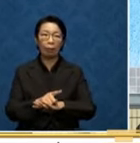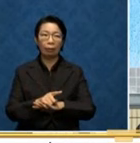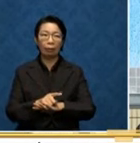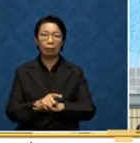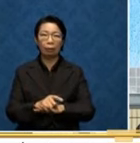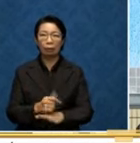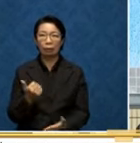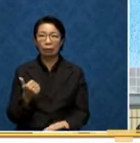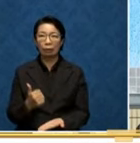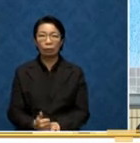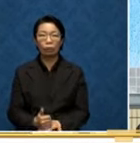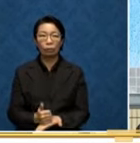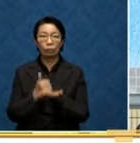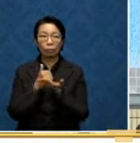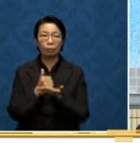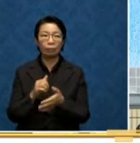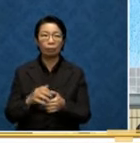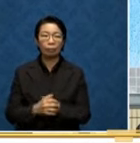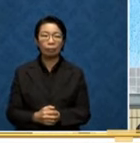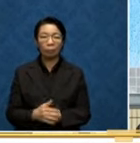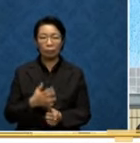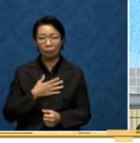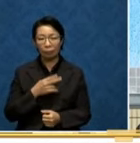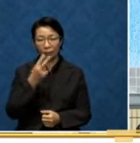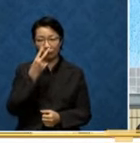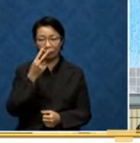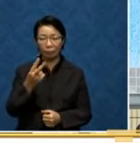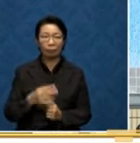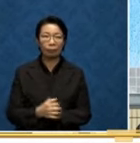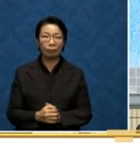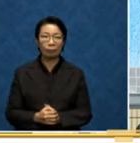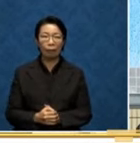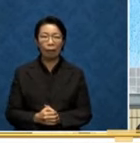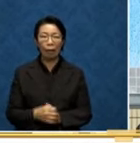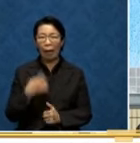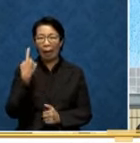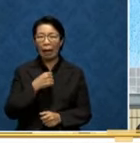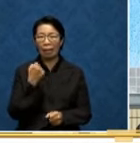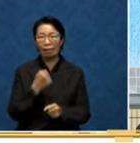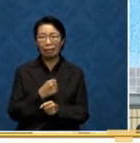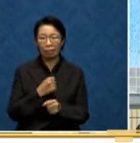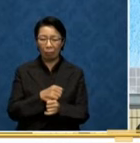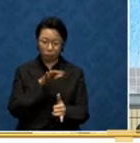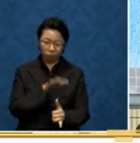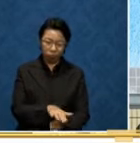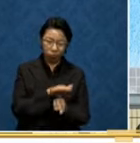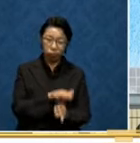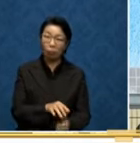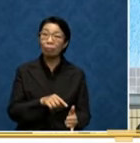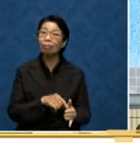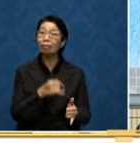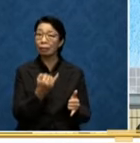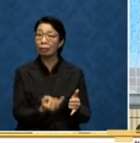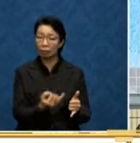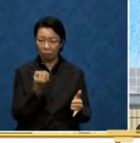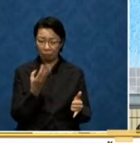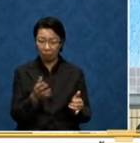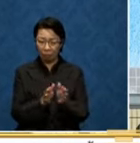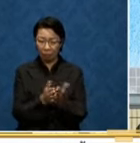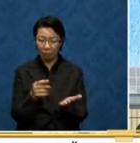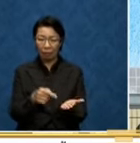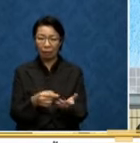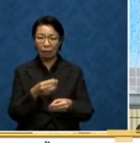ข้อสังเกตที่3เนี่ยผมก็เห็นว่าผู้ถูกกระทำส่วนใหญ่นะฮะจากรายงานเนี่ยบอกว่าอยู่ในช่ว